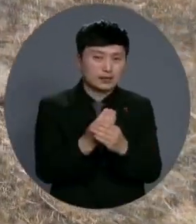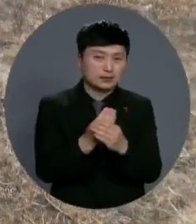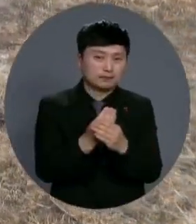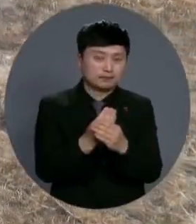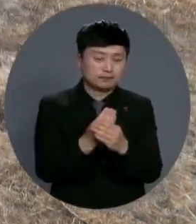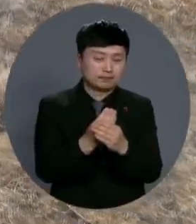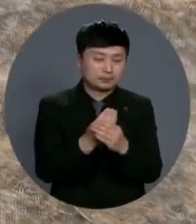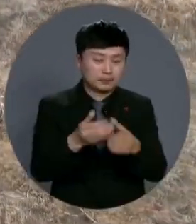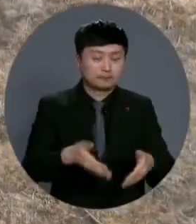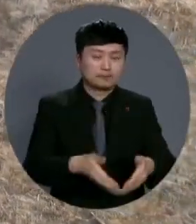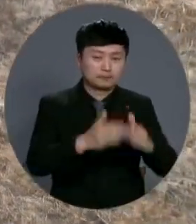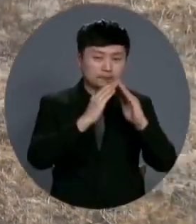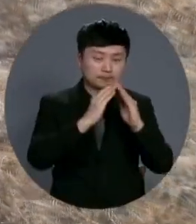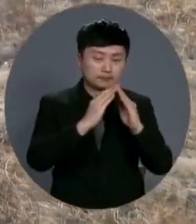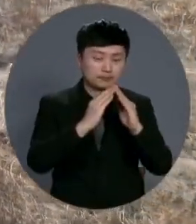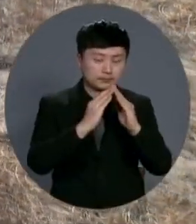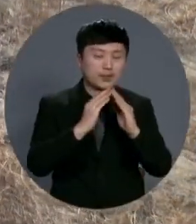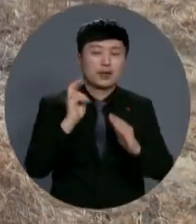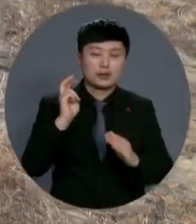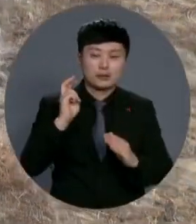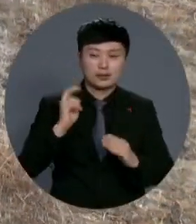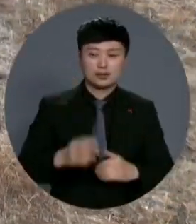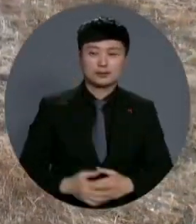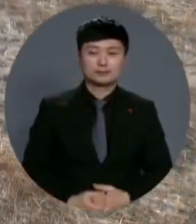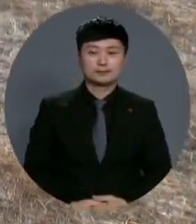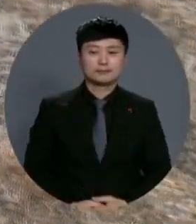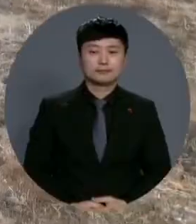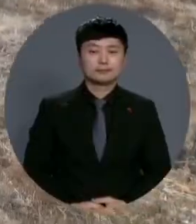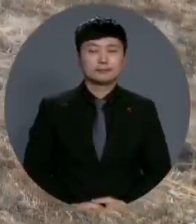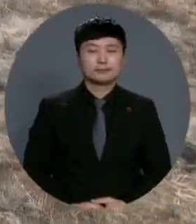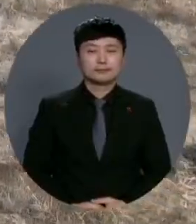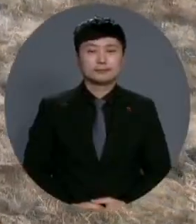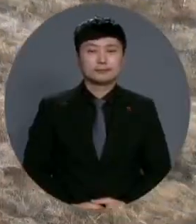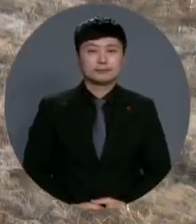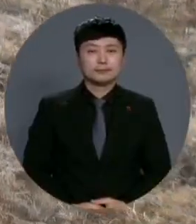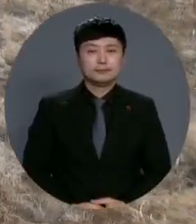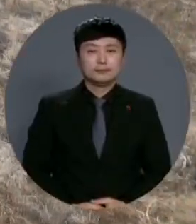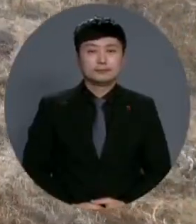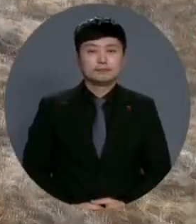4지구 건물이 완공될 걸로 조합은 내다보고 있습니다. MBC 뉴스 손은민입니다.